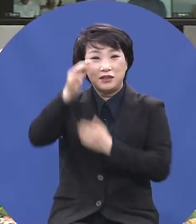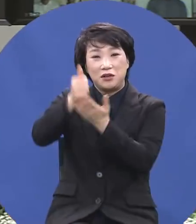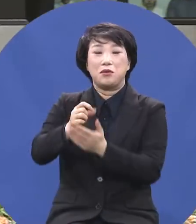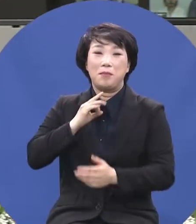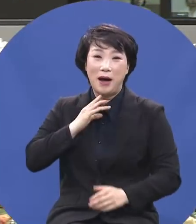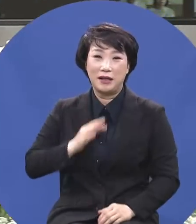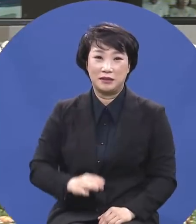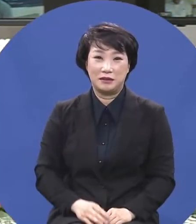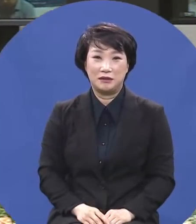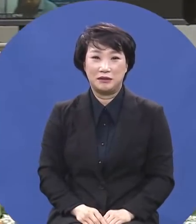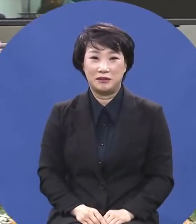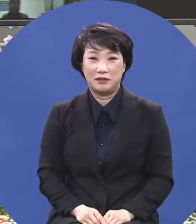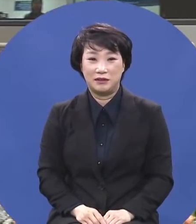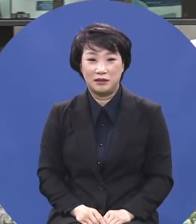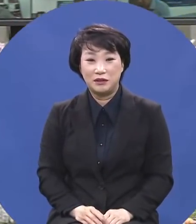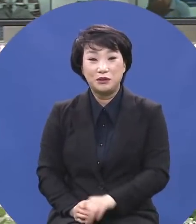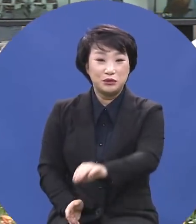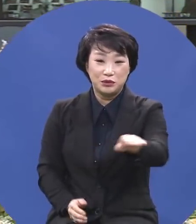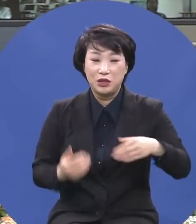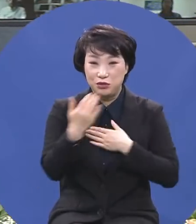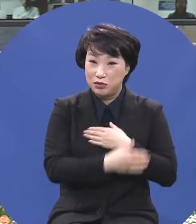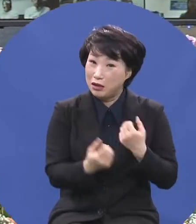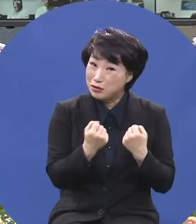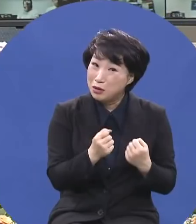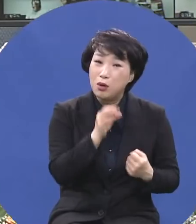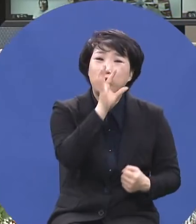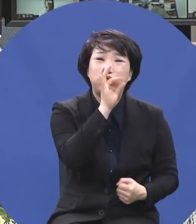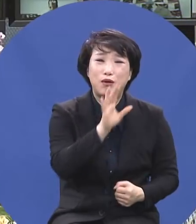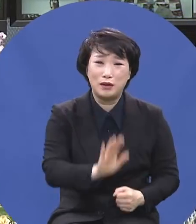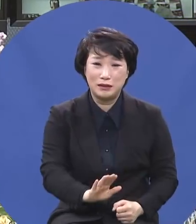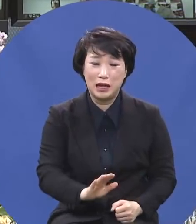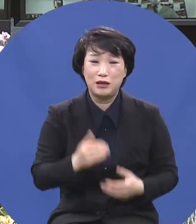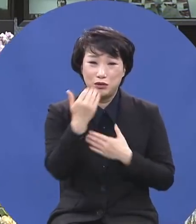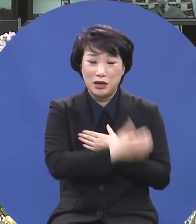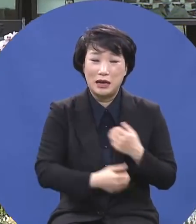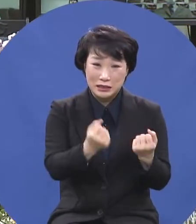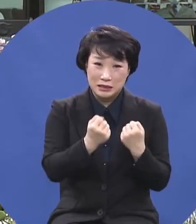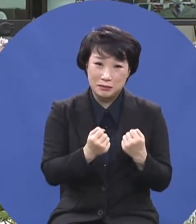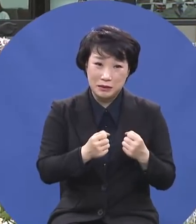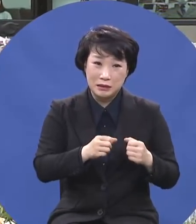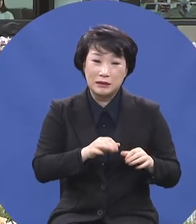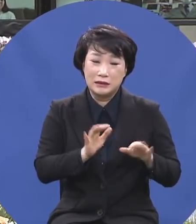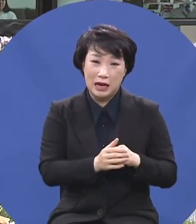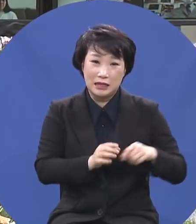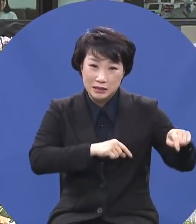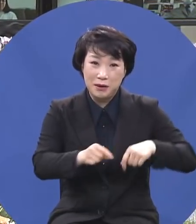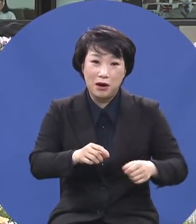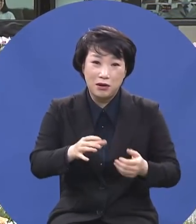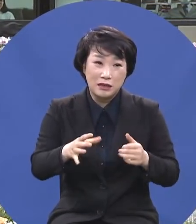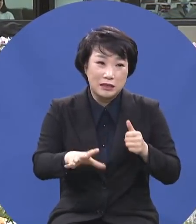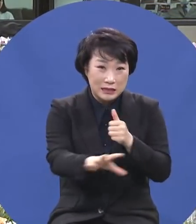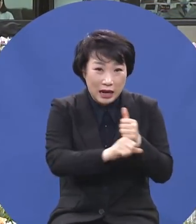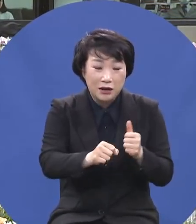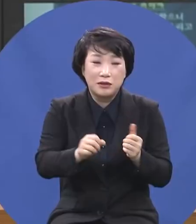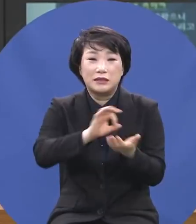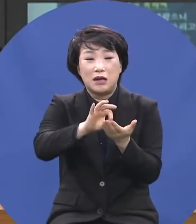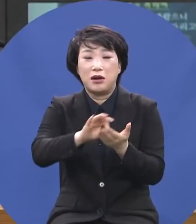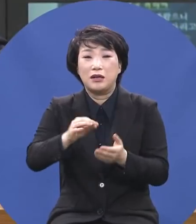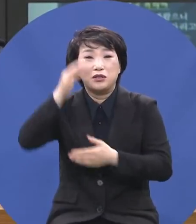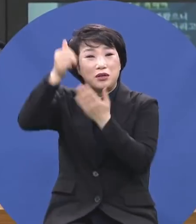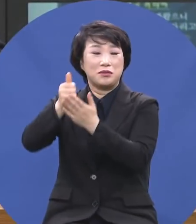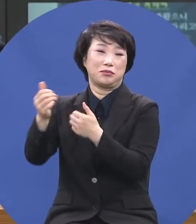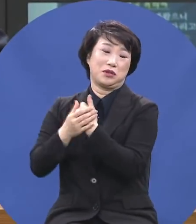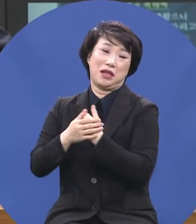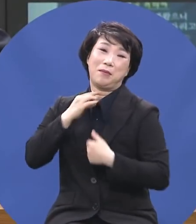성령으로만. 우리 육신의 힘으로 할 수 없으나 육신의 힘을 지배하고 장악하고 사용할 성령으로만